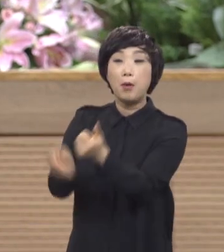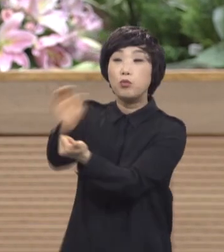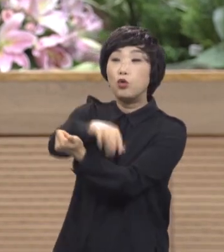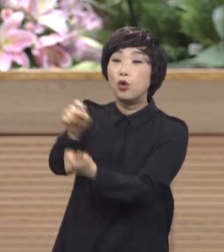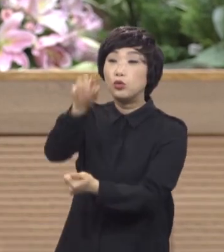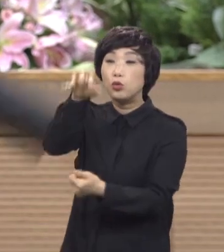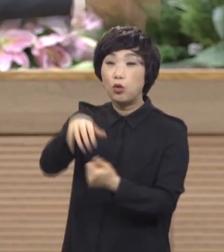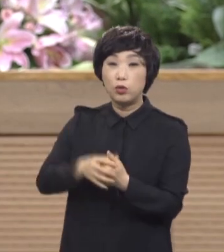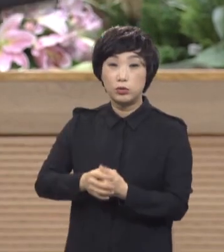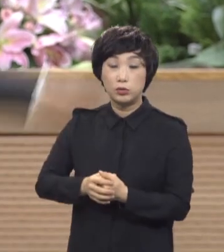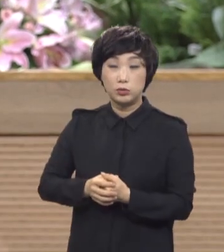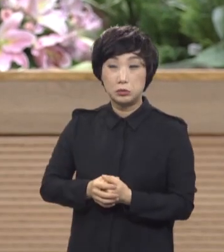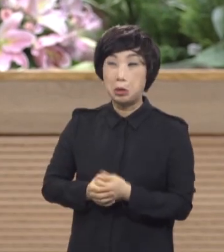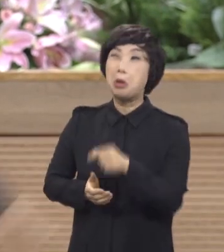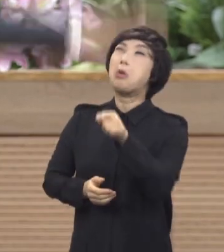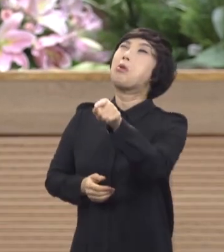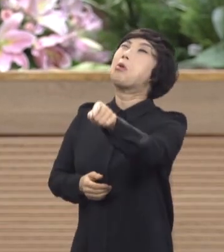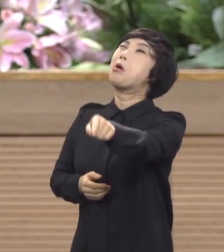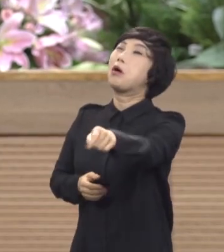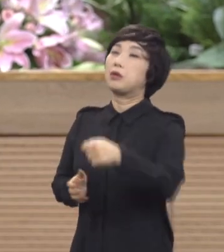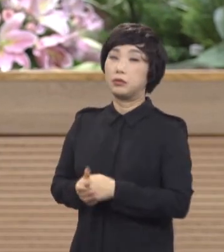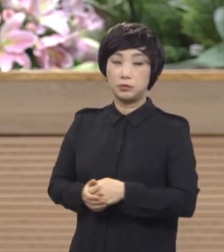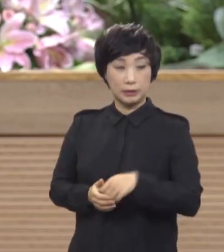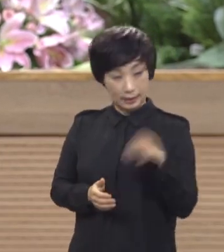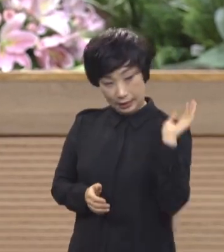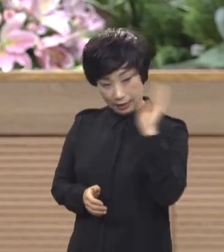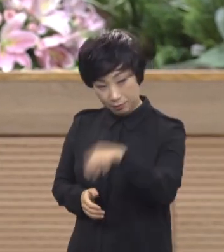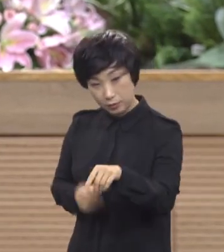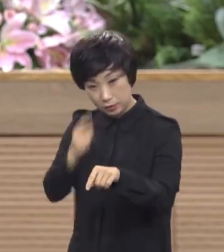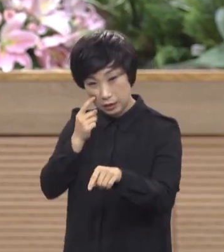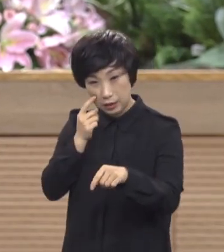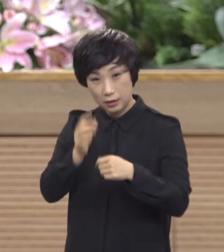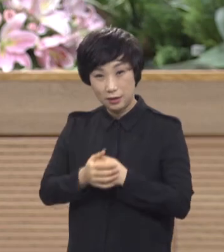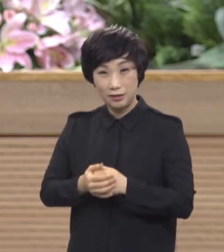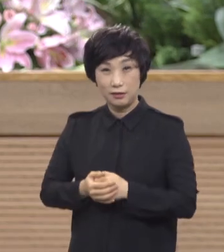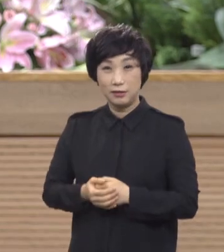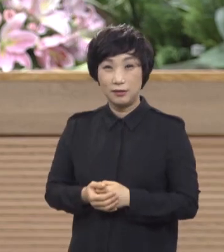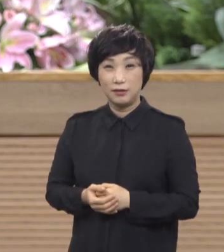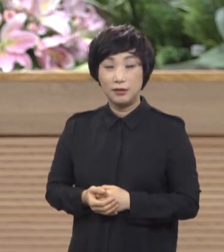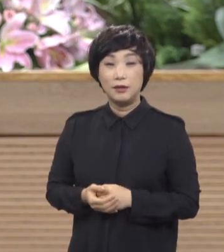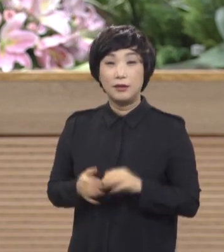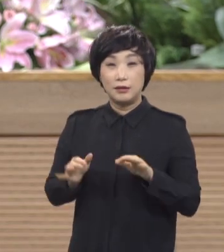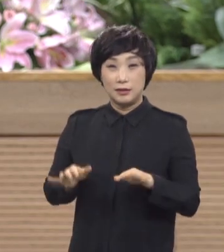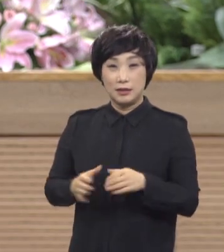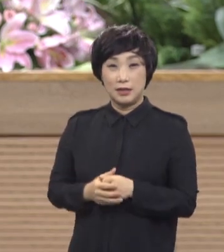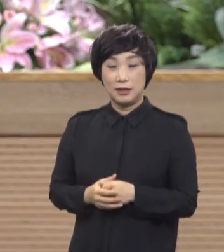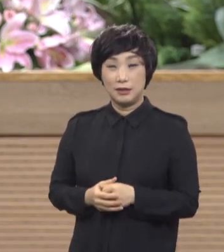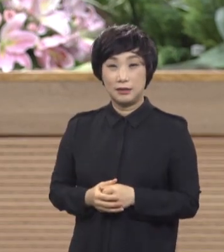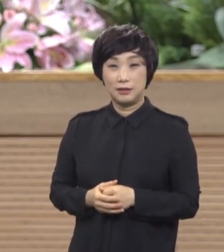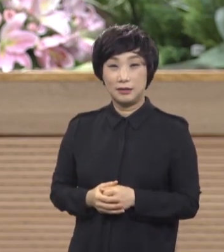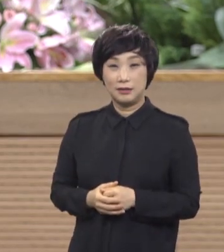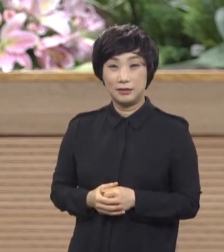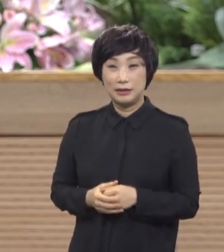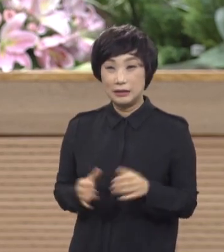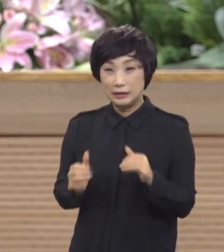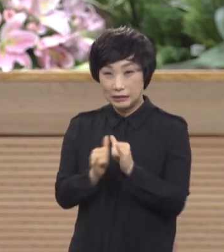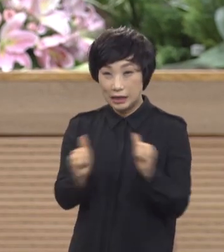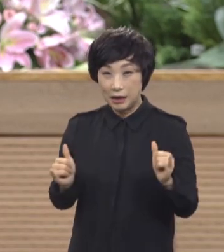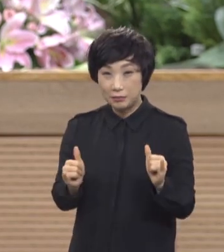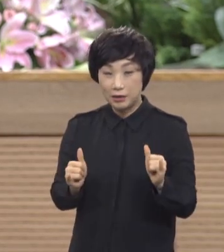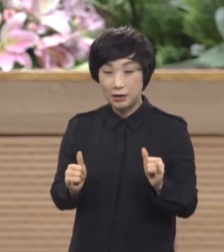예 저기 묻었어요 앞장서라 그러니까 사람들과